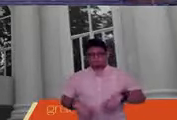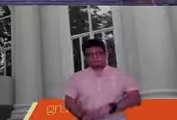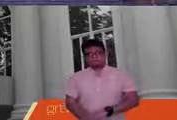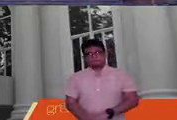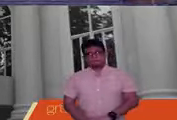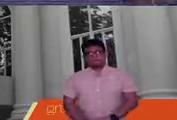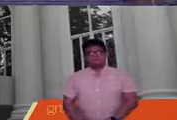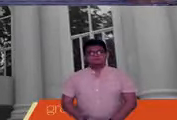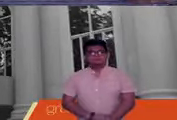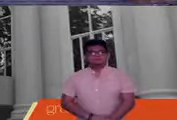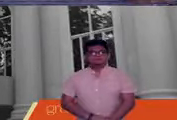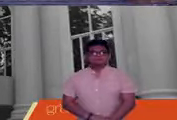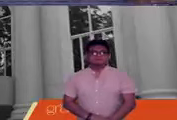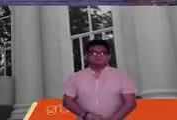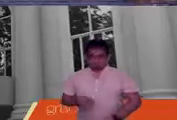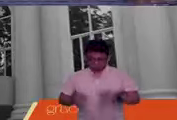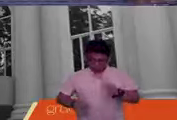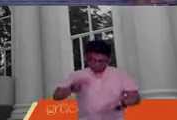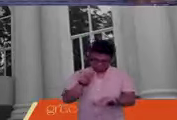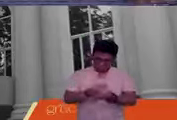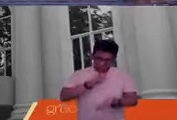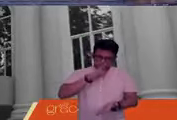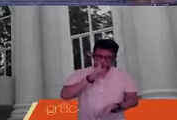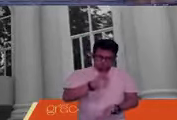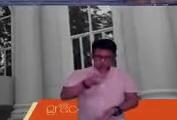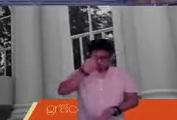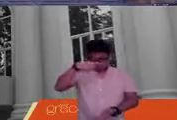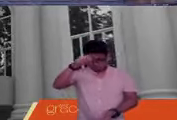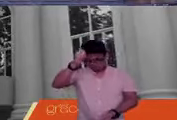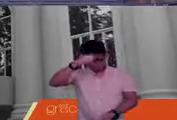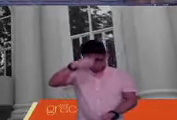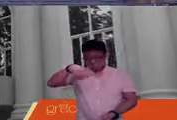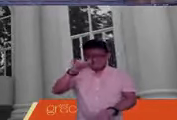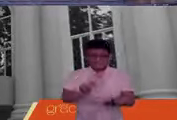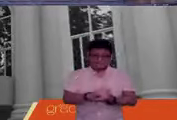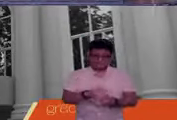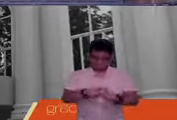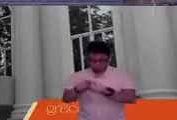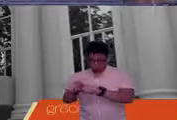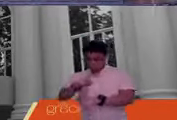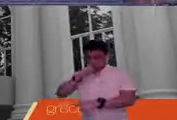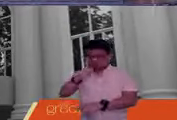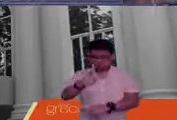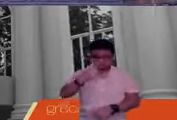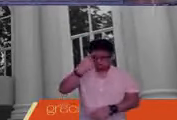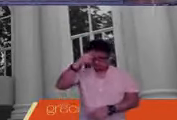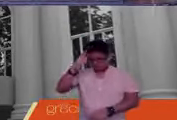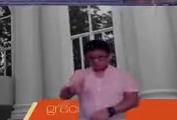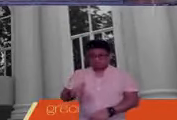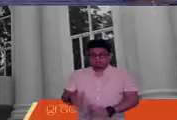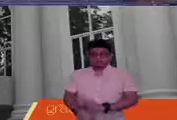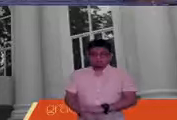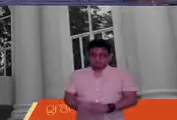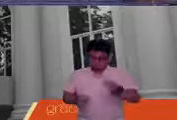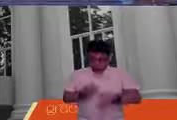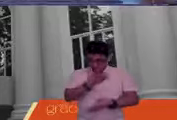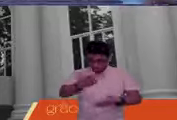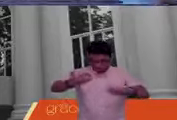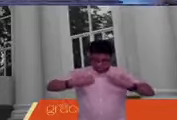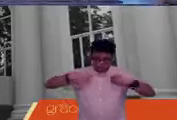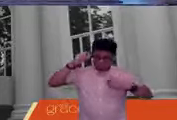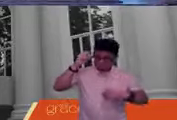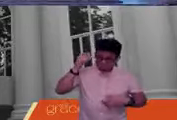kung tinuod na kang Solomon, tinuod na para ka na to. Nga kung naa kay understanding, naa kay pagsabot sa pulong